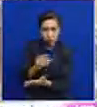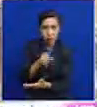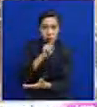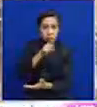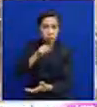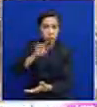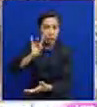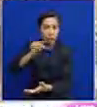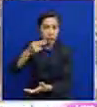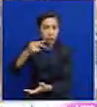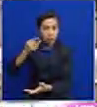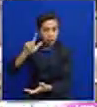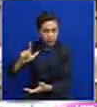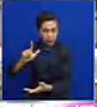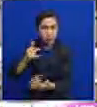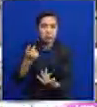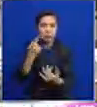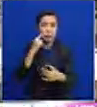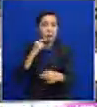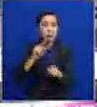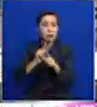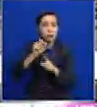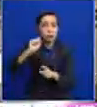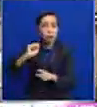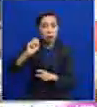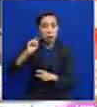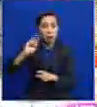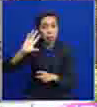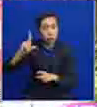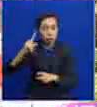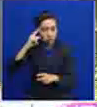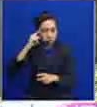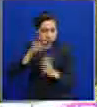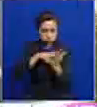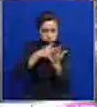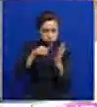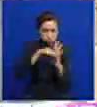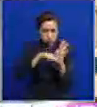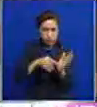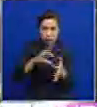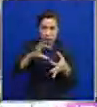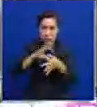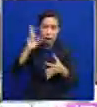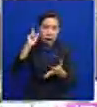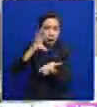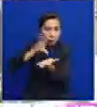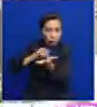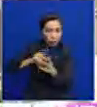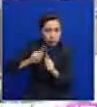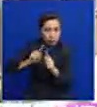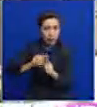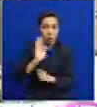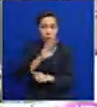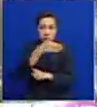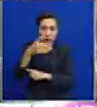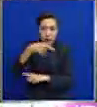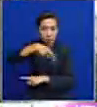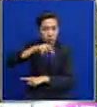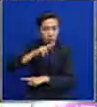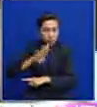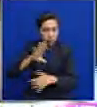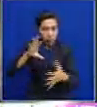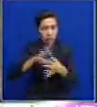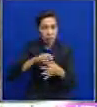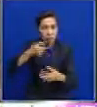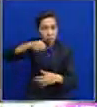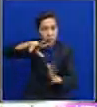นล้านบาทสภาความมั่นคงแห่งชาติเสนอยุทธศาสตร์ข่าวกลองแห่งชาติและร่างพระราชบัญญัติแก้ไขเพิ่มเติมพระราชบัญญั